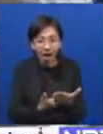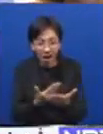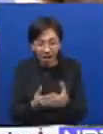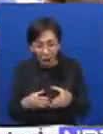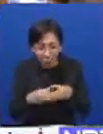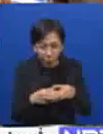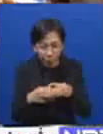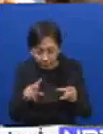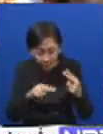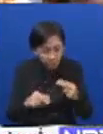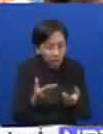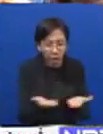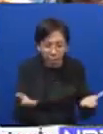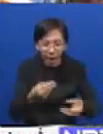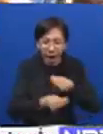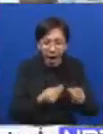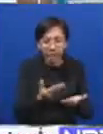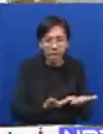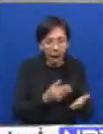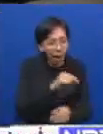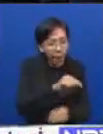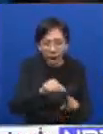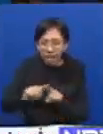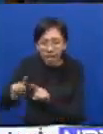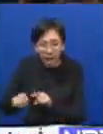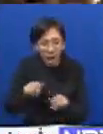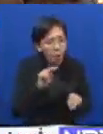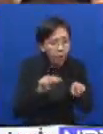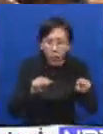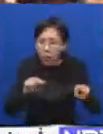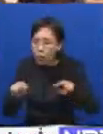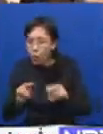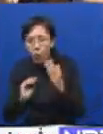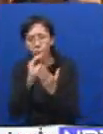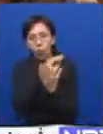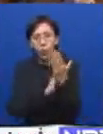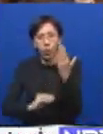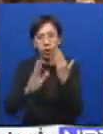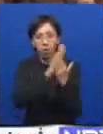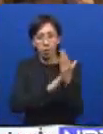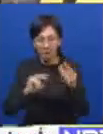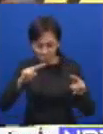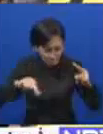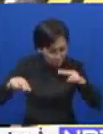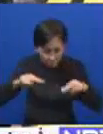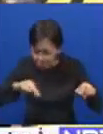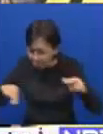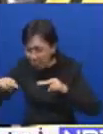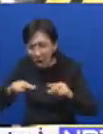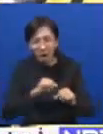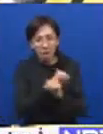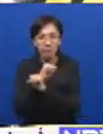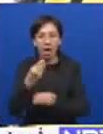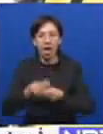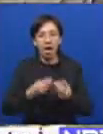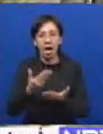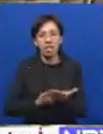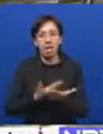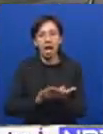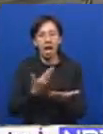กนี้หรือ000 3ตัวเพราะฉะนั้นเราจะต้องขอความเห็นใจกับลูกค้าบางครั้งนะขอเขาอ่ะ